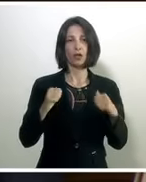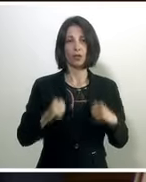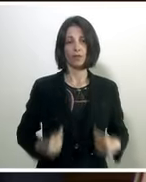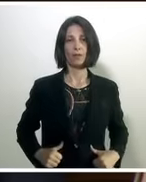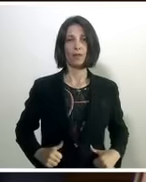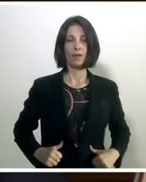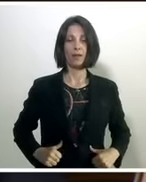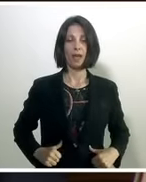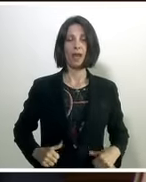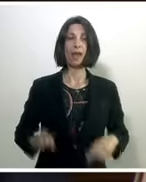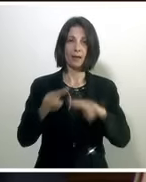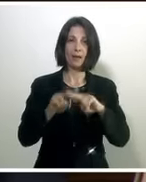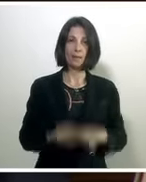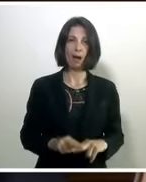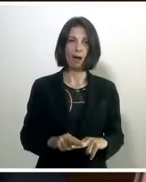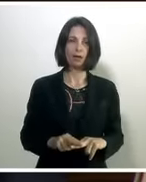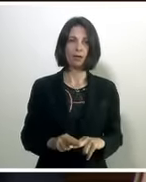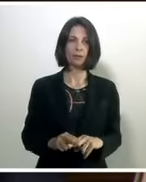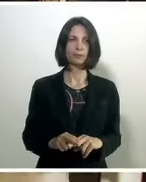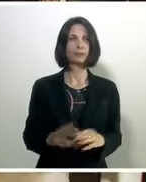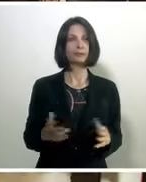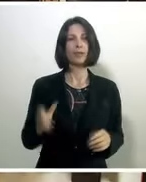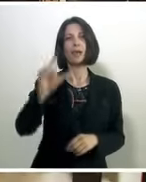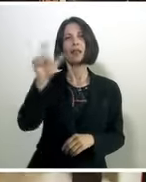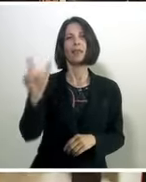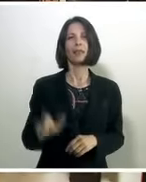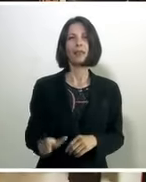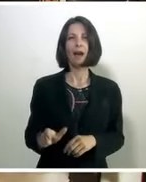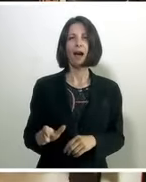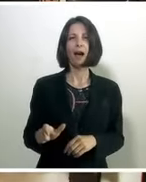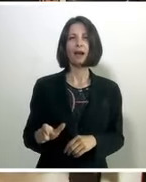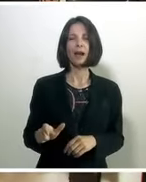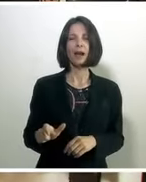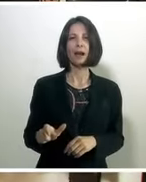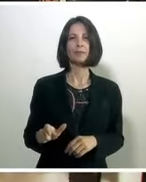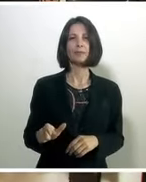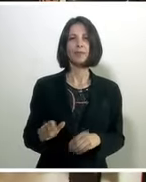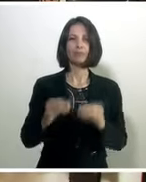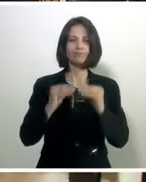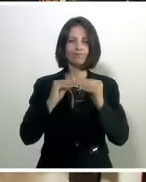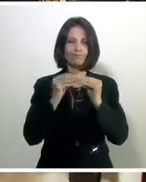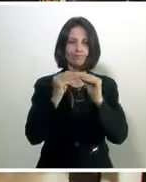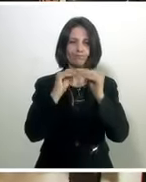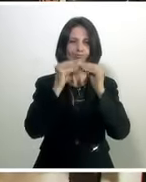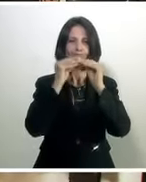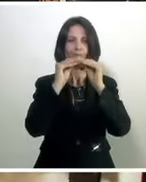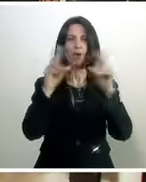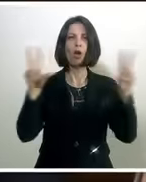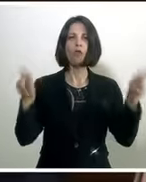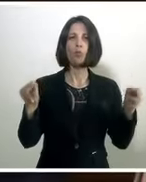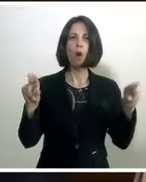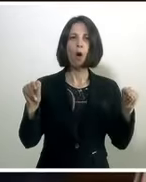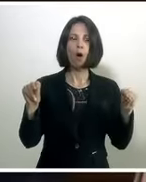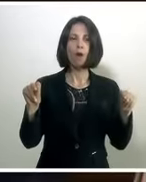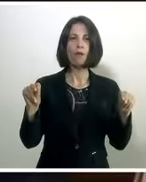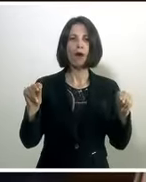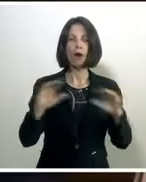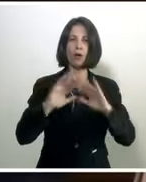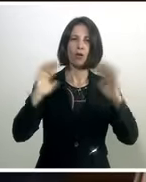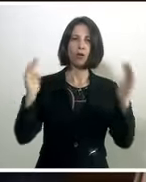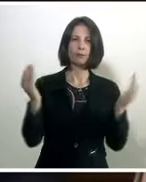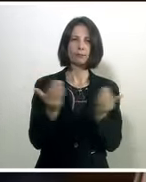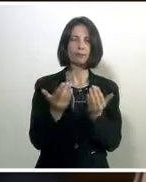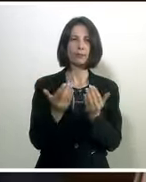paesi D'altro canto l'Italia era Allora parte di un processo di ristrutturazione di dimensioni globali Che evidenziava